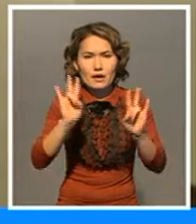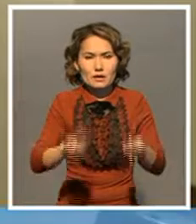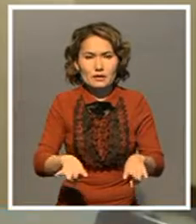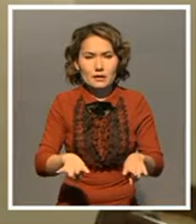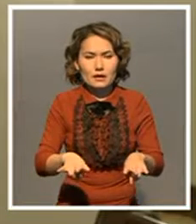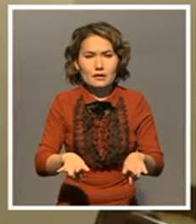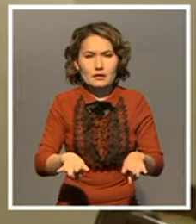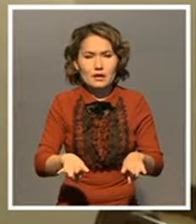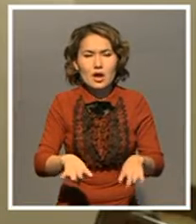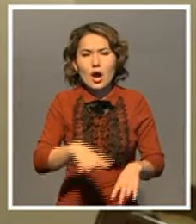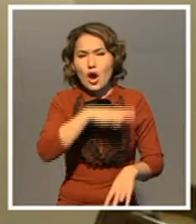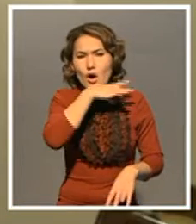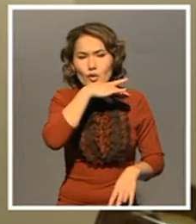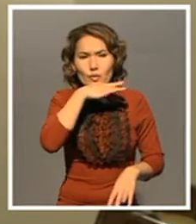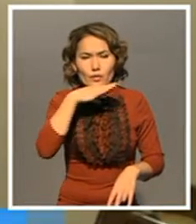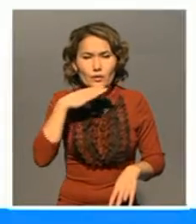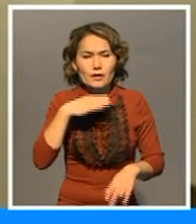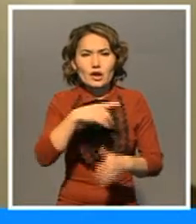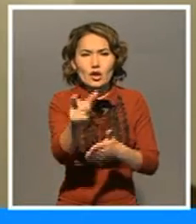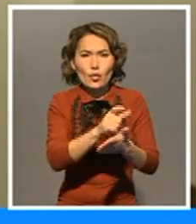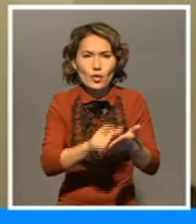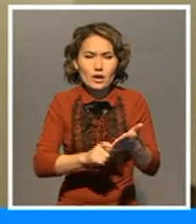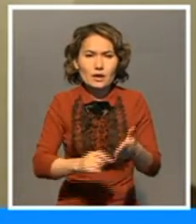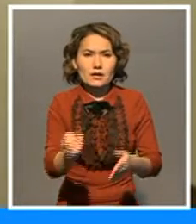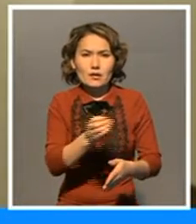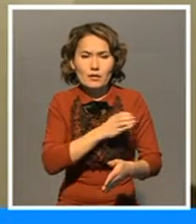өте мол маңызды мұра қалдырған.